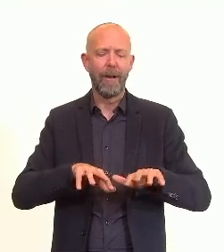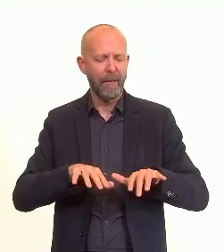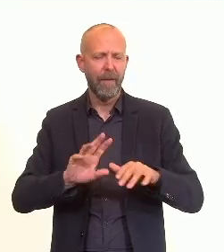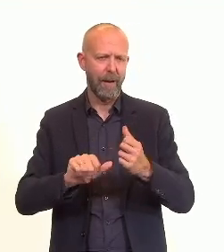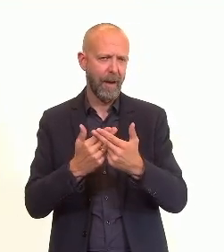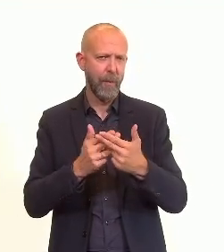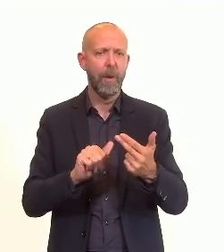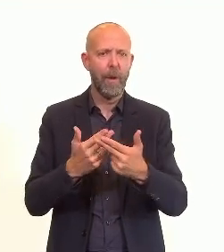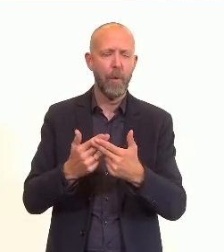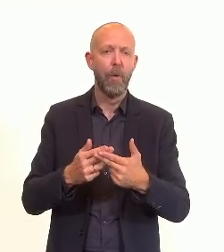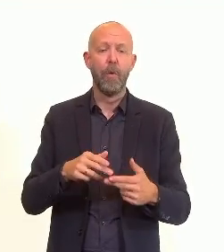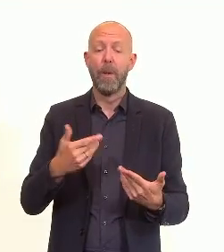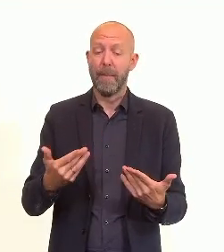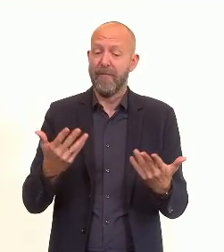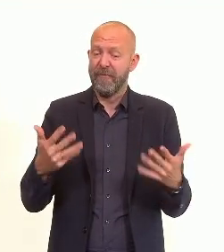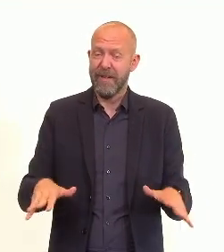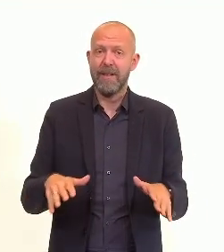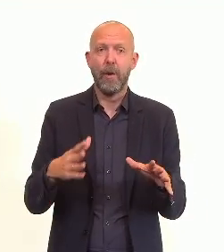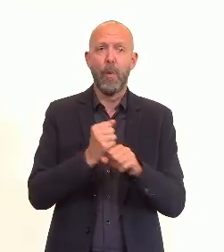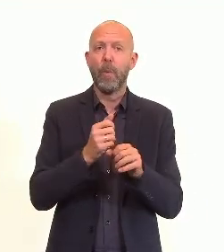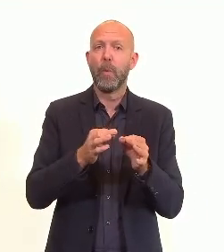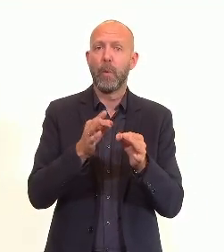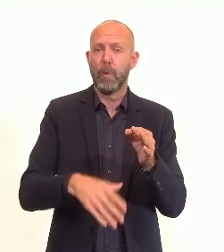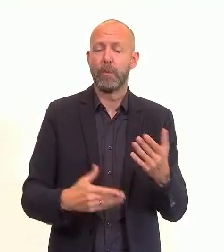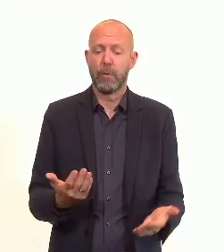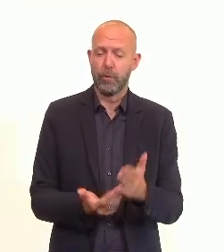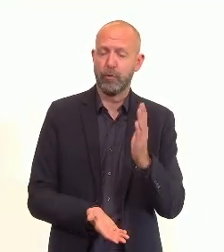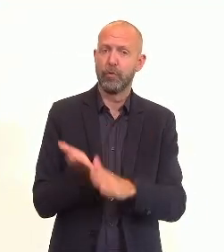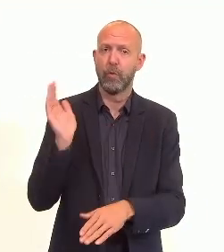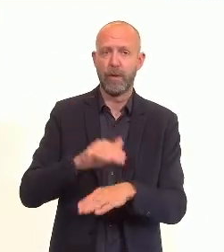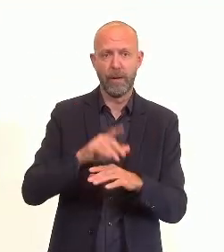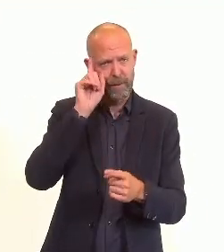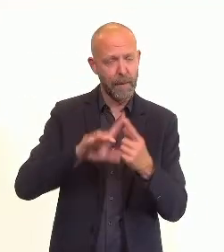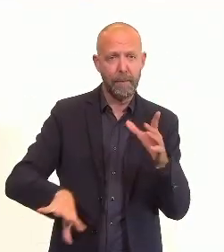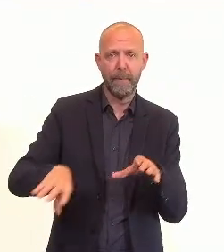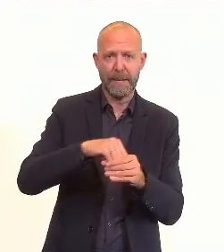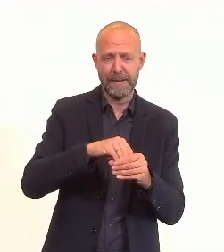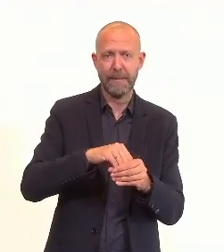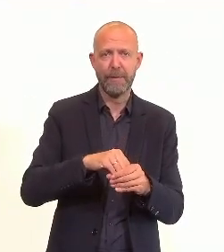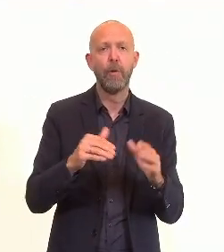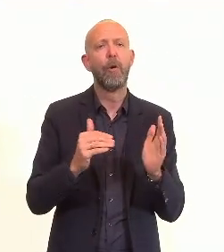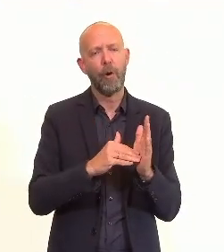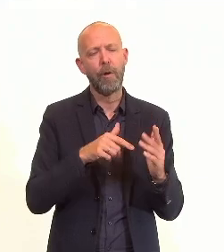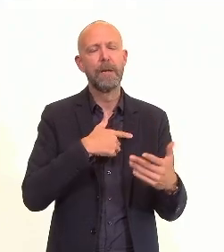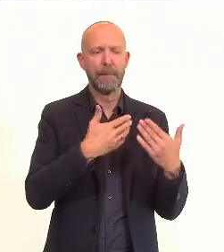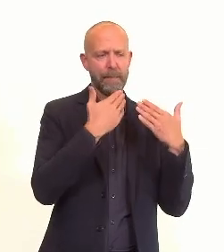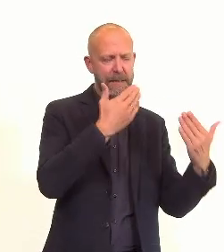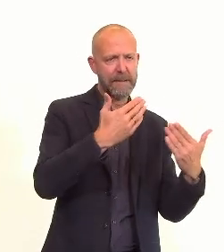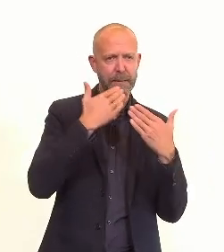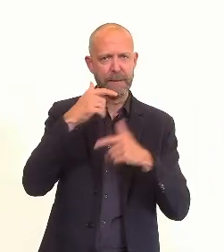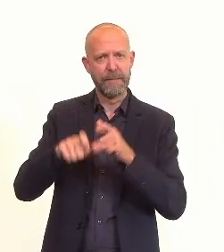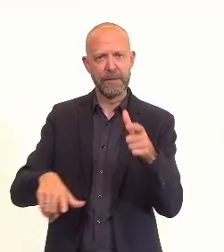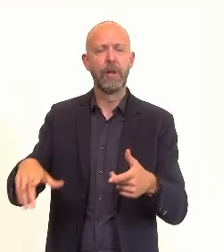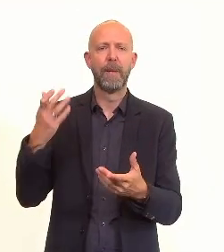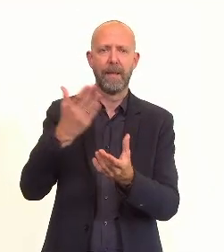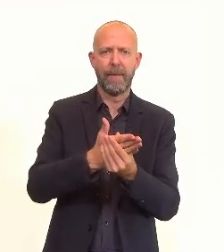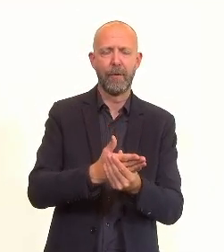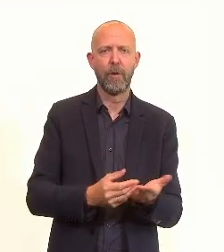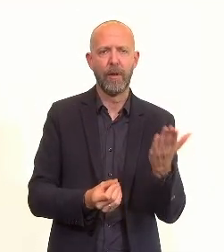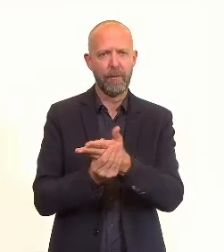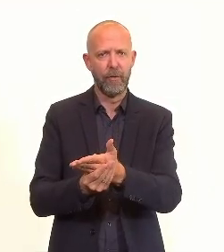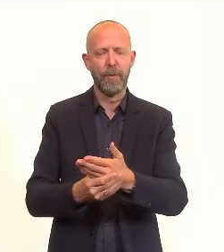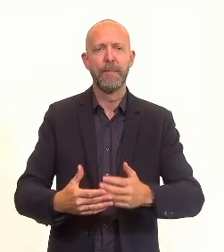soit l'exemple des ressources politiques, mais que ça peut être également l'accès aux loisirs ou à la vie de la cité telle qu'elle est, dans